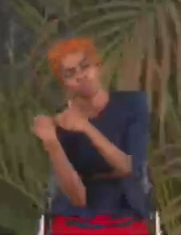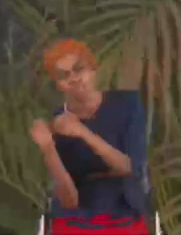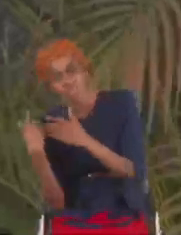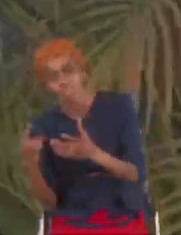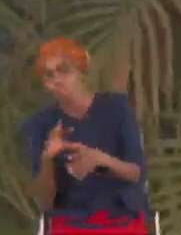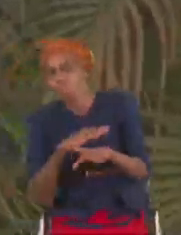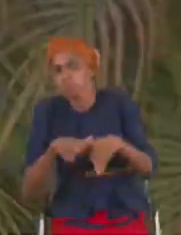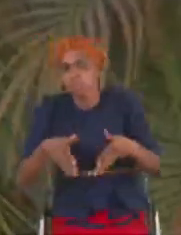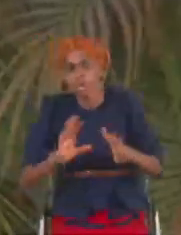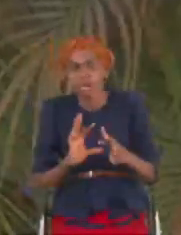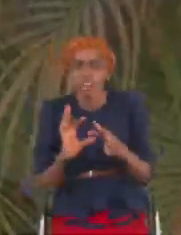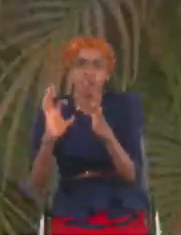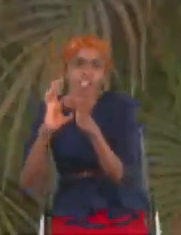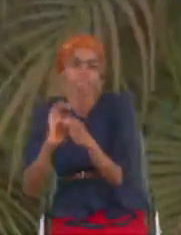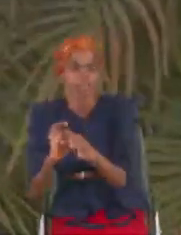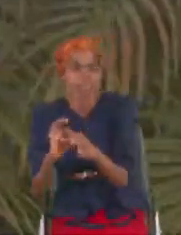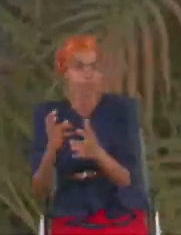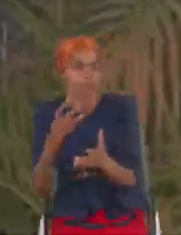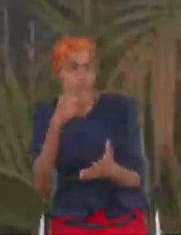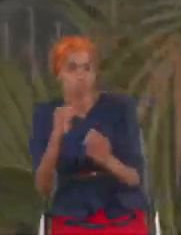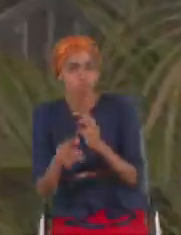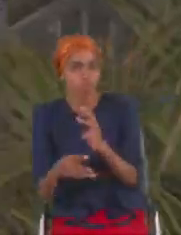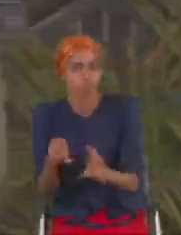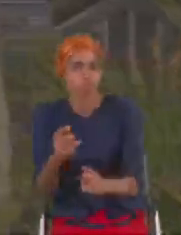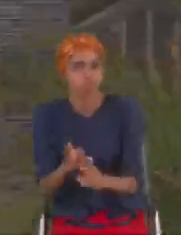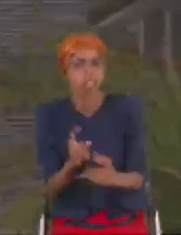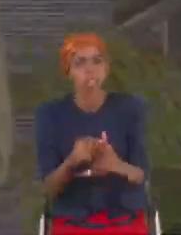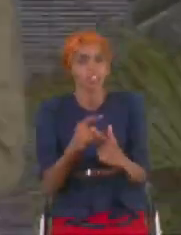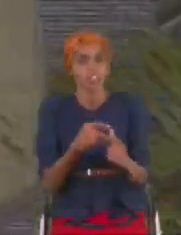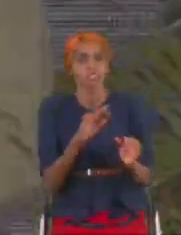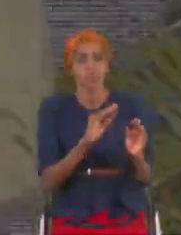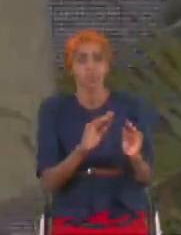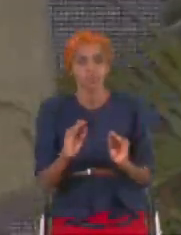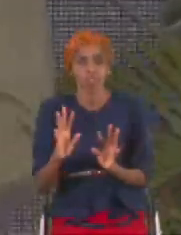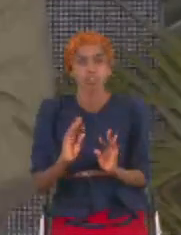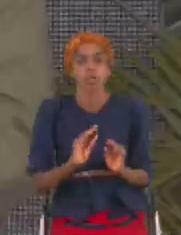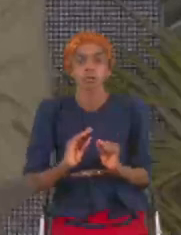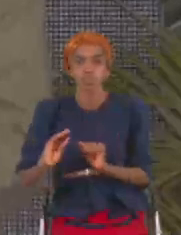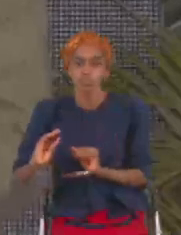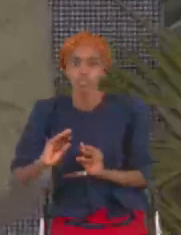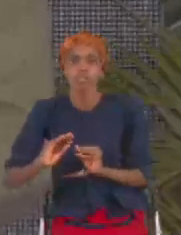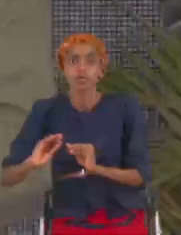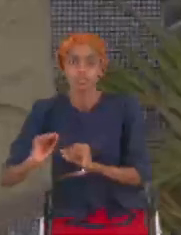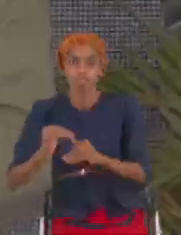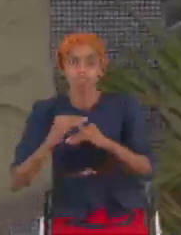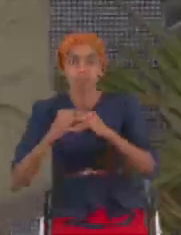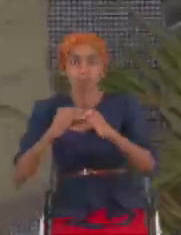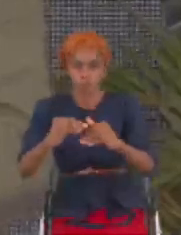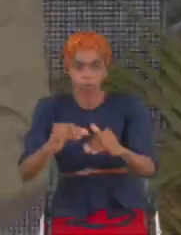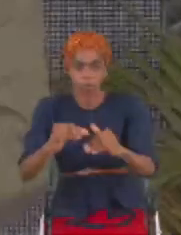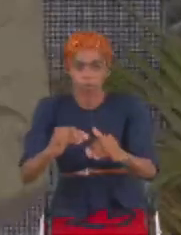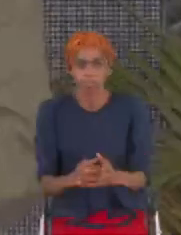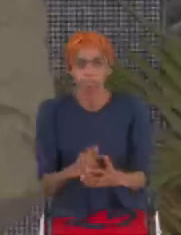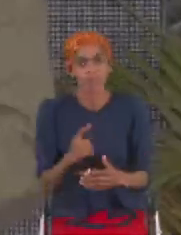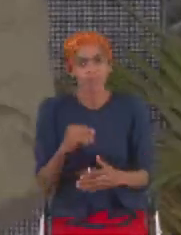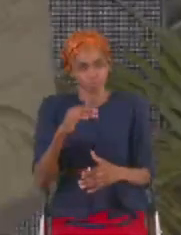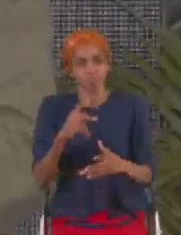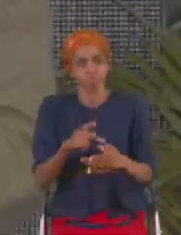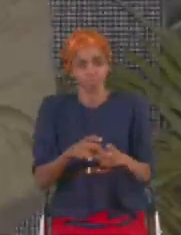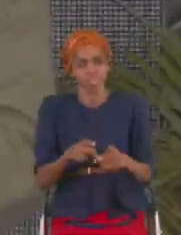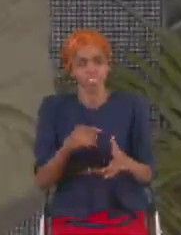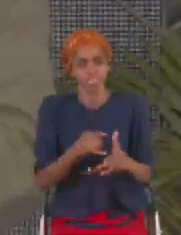permet pas à des colis mais tu avances reçues avant tu avances en